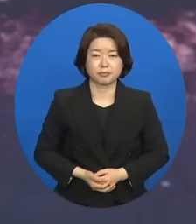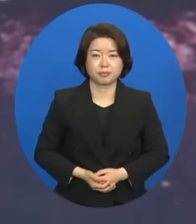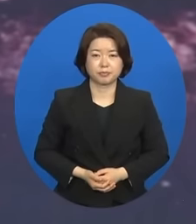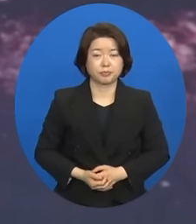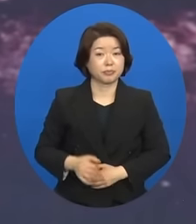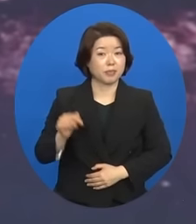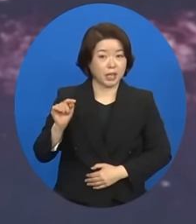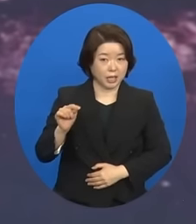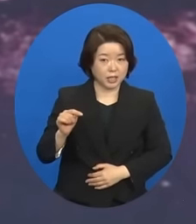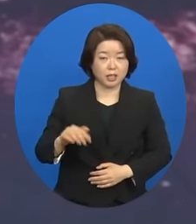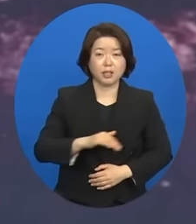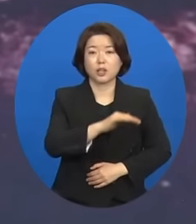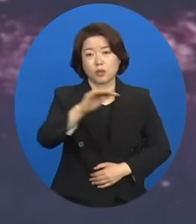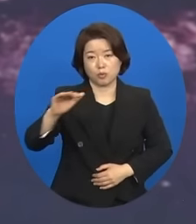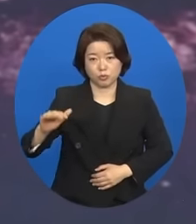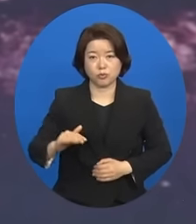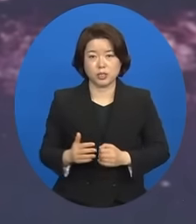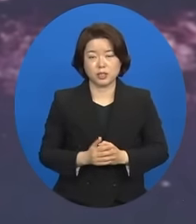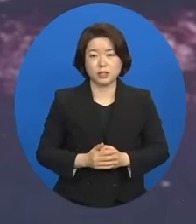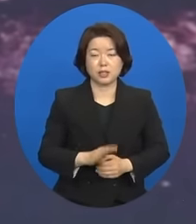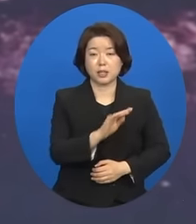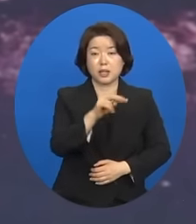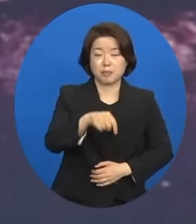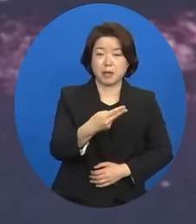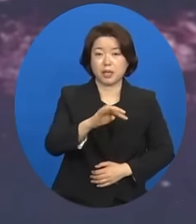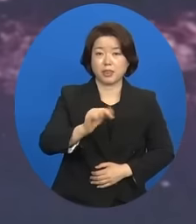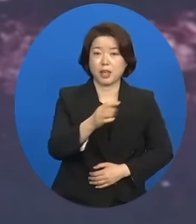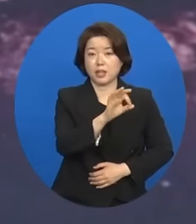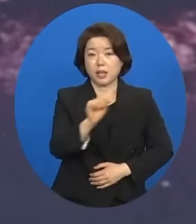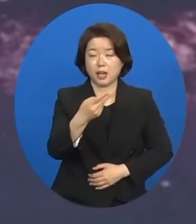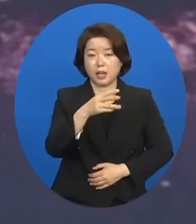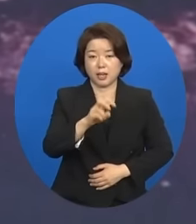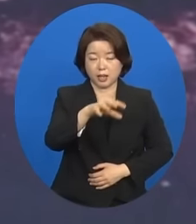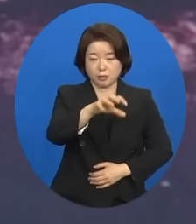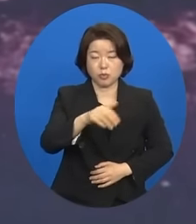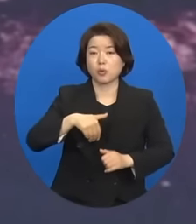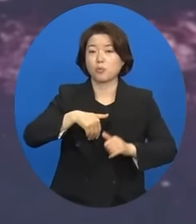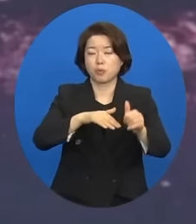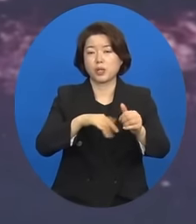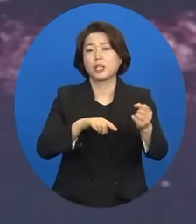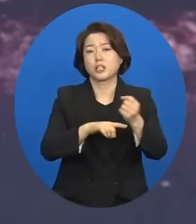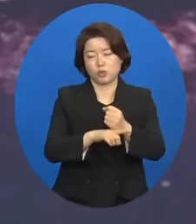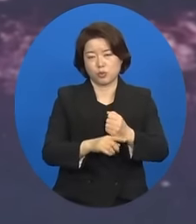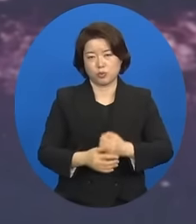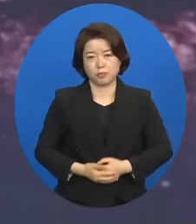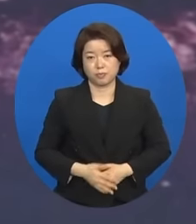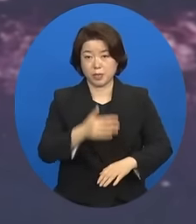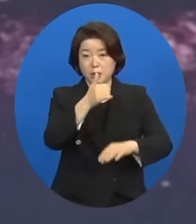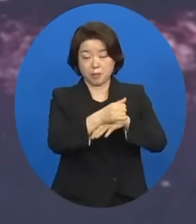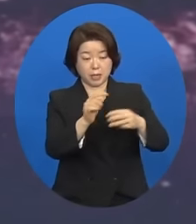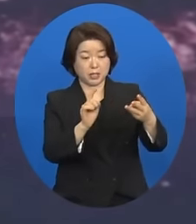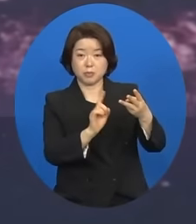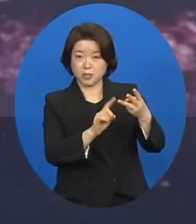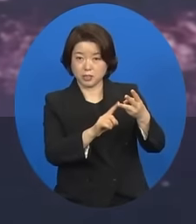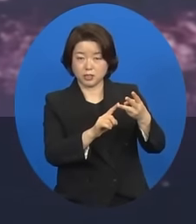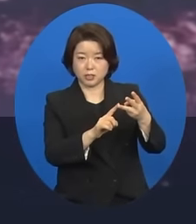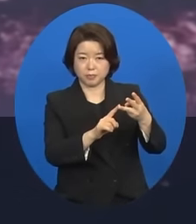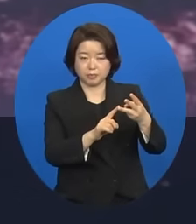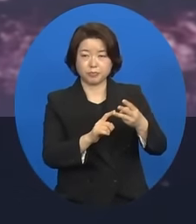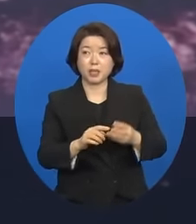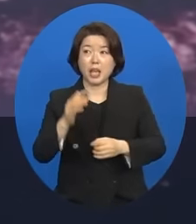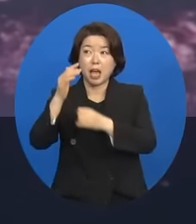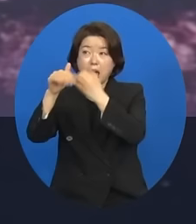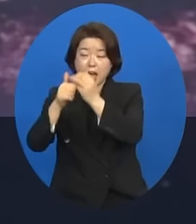이것이 우리를 딴 아람 보내시는 이유입니다 마지막 세 번째입니다 섭리가 선택을